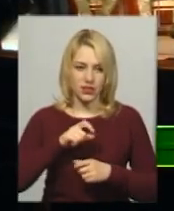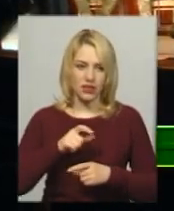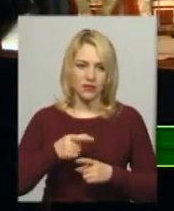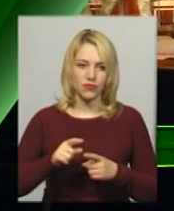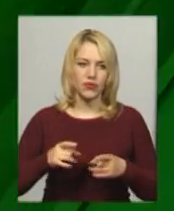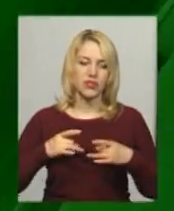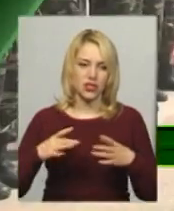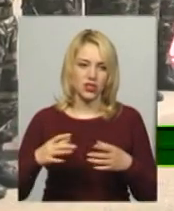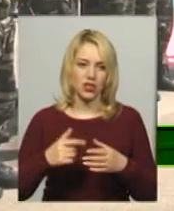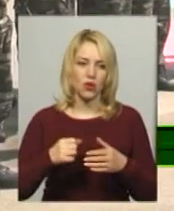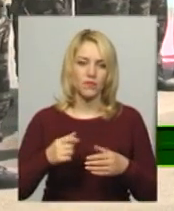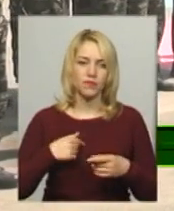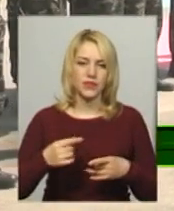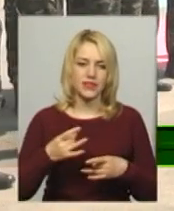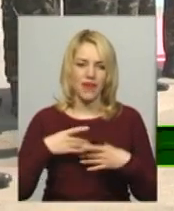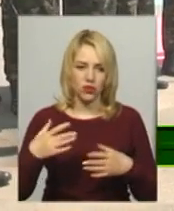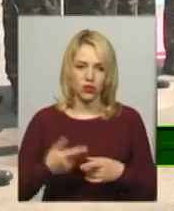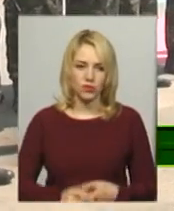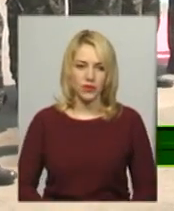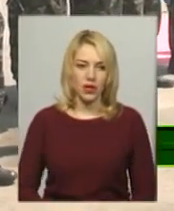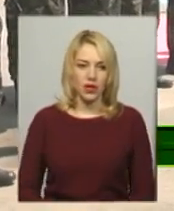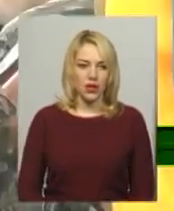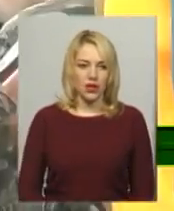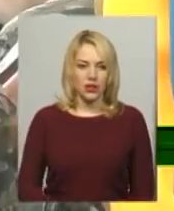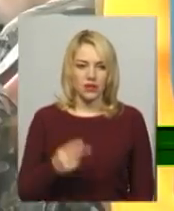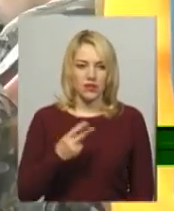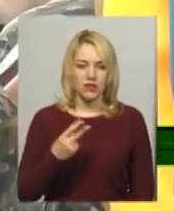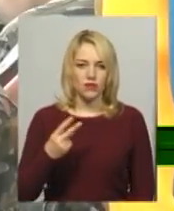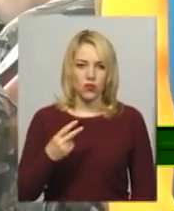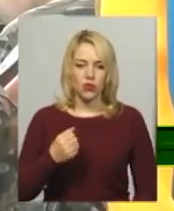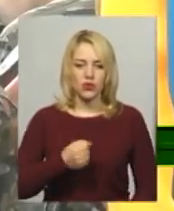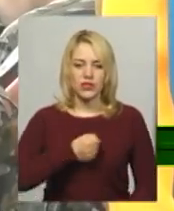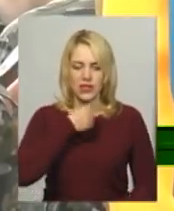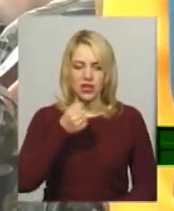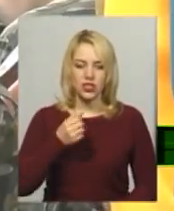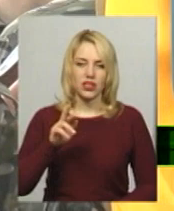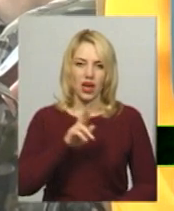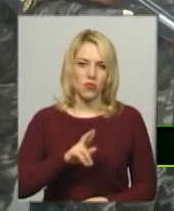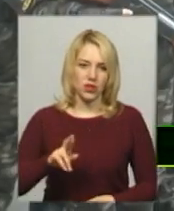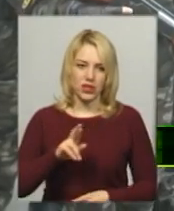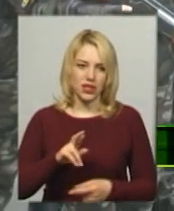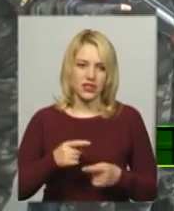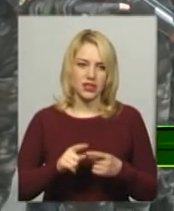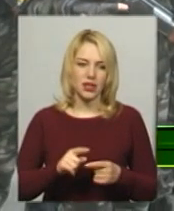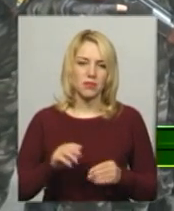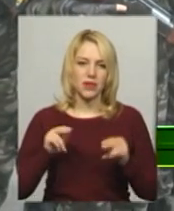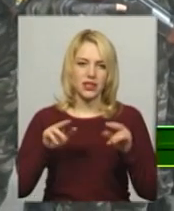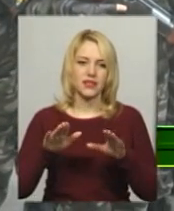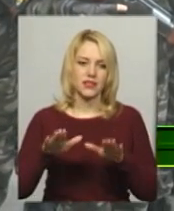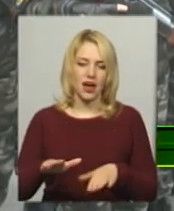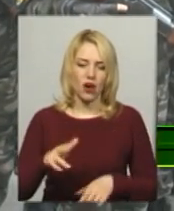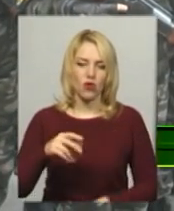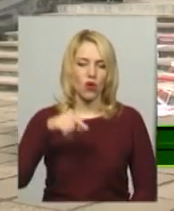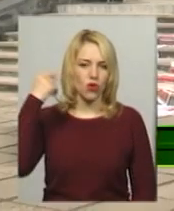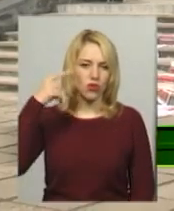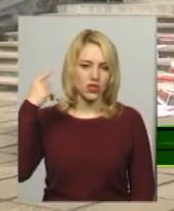свята. 22 ярмолинецьких старшокласників сьогодні склали присягу молодіжної козацької січі Ярмолинеччини